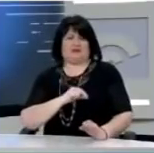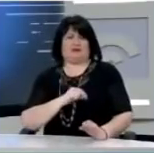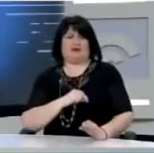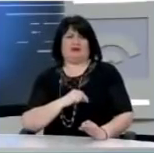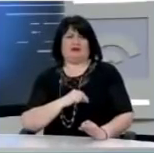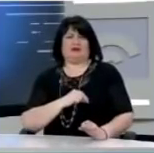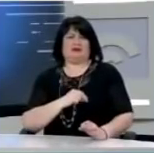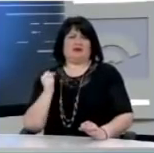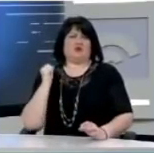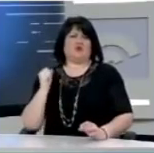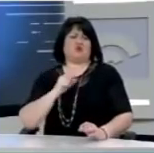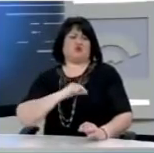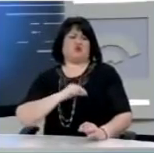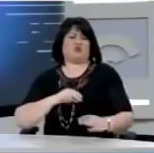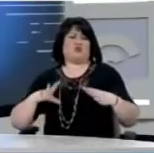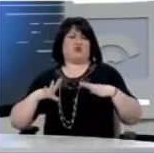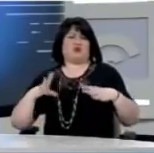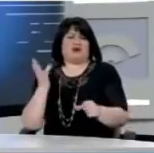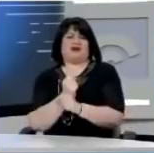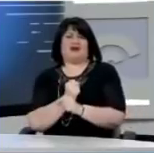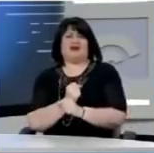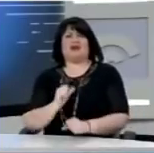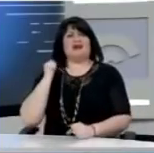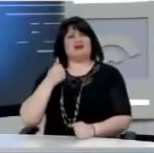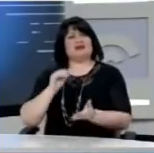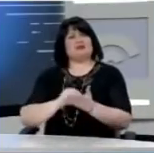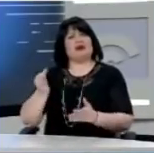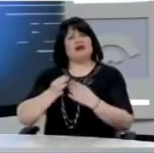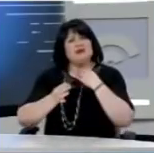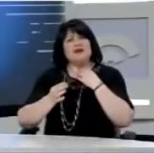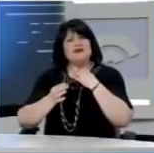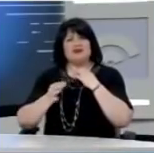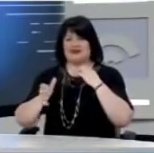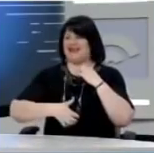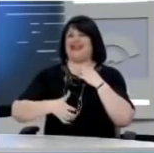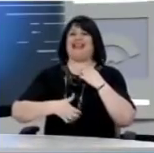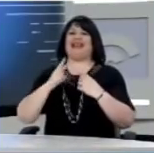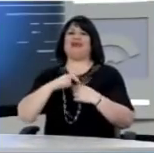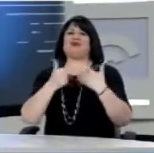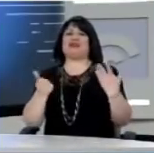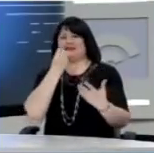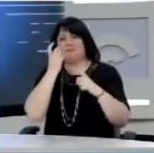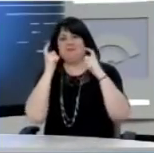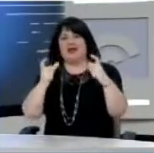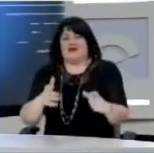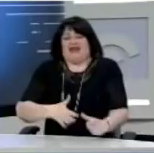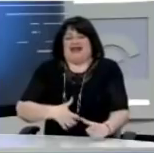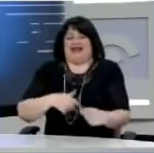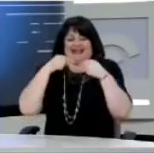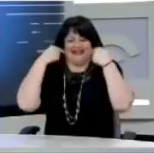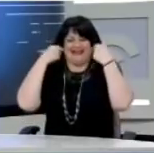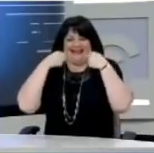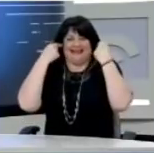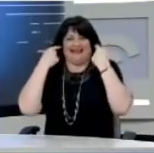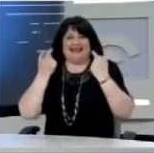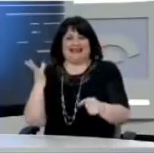θρίαμβο στο τσεπάκι σας. Και αφού χθες μας το ξαναείπατε ότι θα γελάτε στις 26 του Μάη και ότι όχι